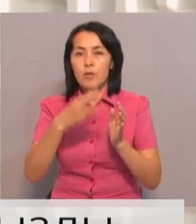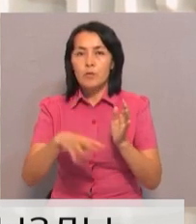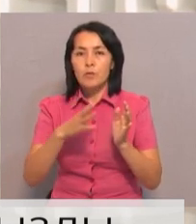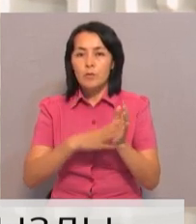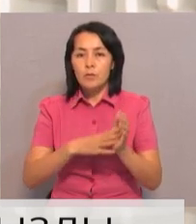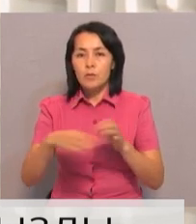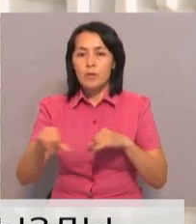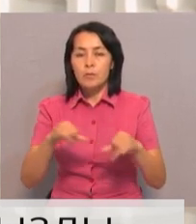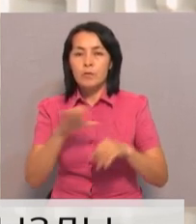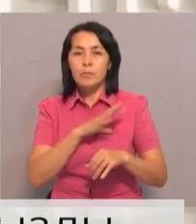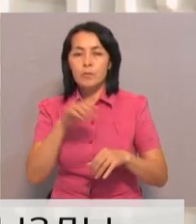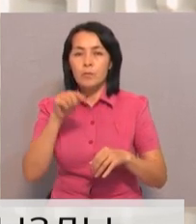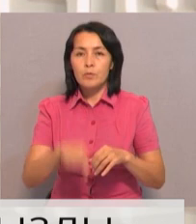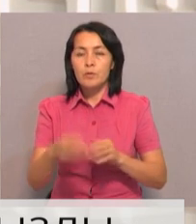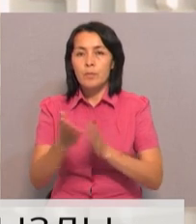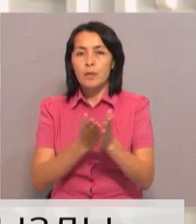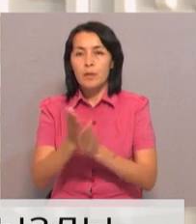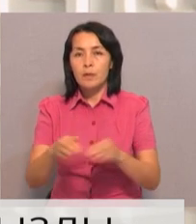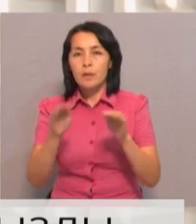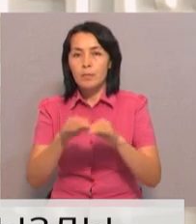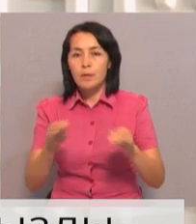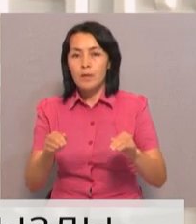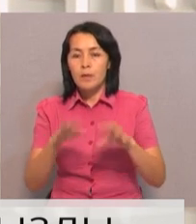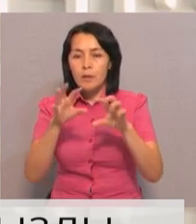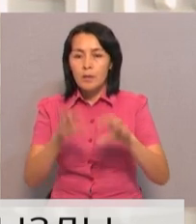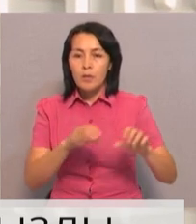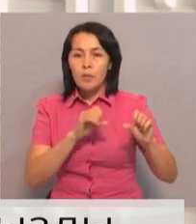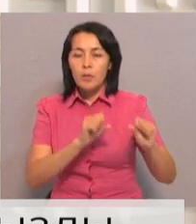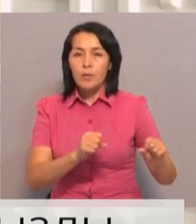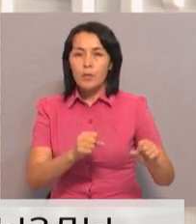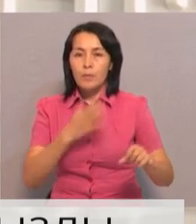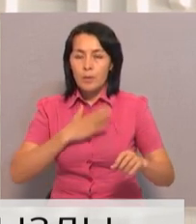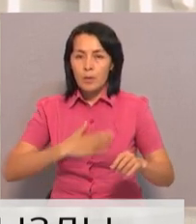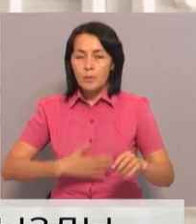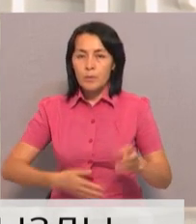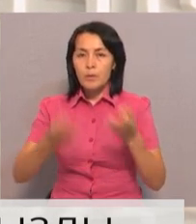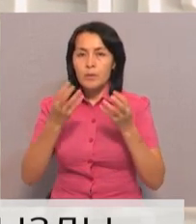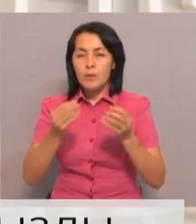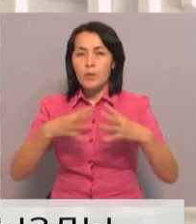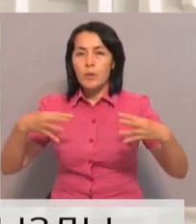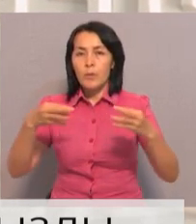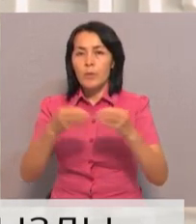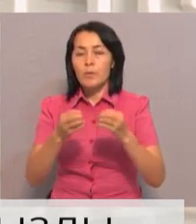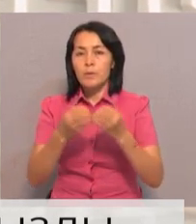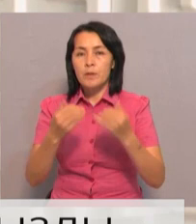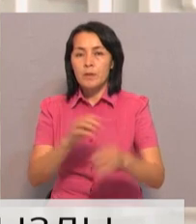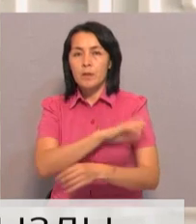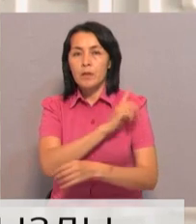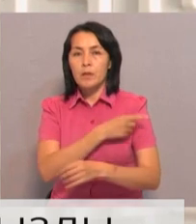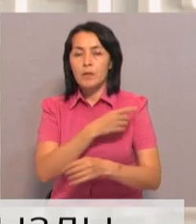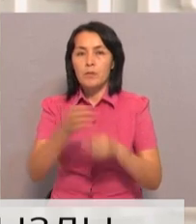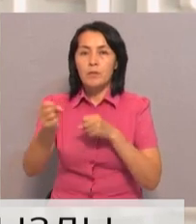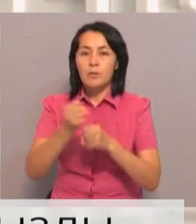отыр. Осы бағытта балалардың құқықтарын қорғау мен олардың қауіпсіздігін және отбасылық құндылықтарды нығайту,